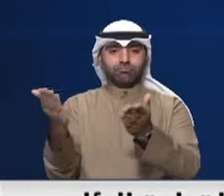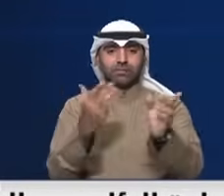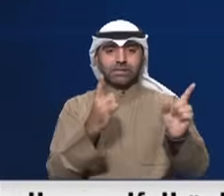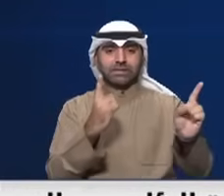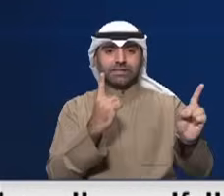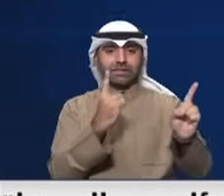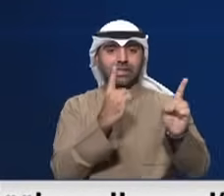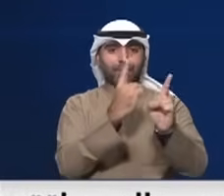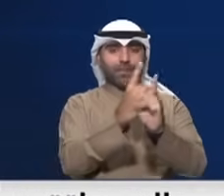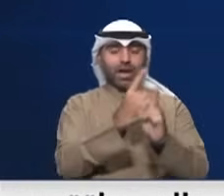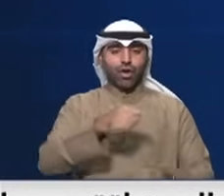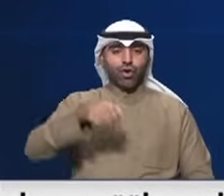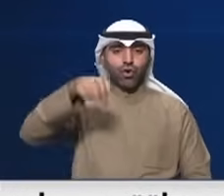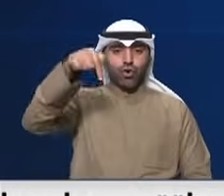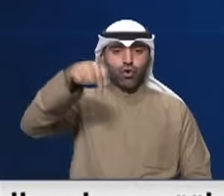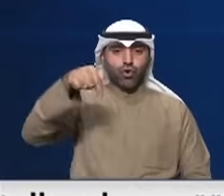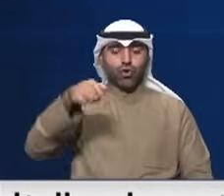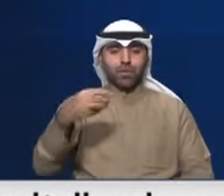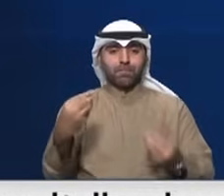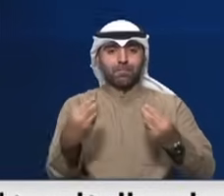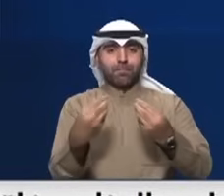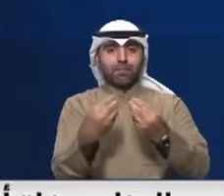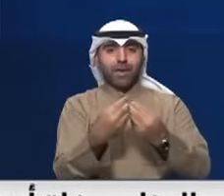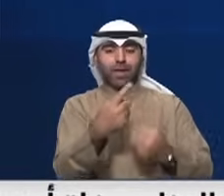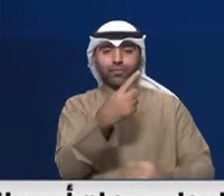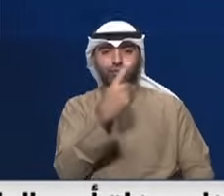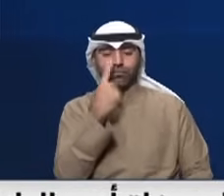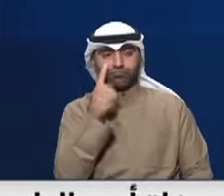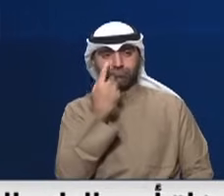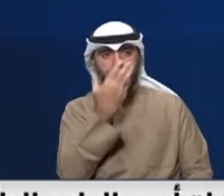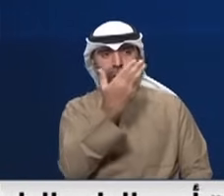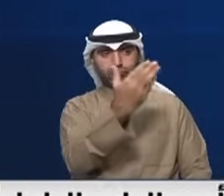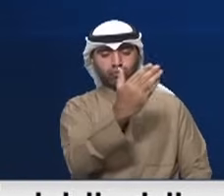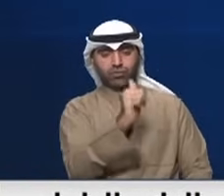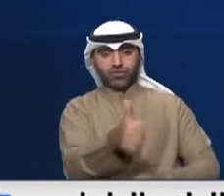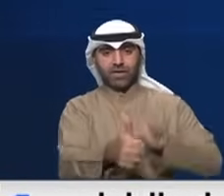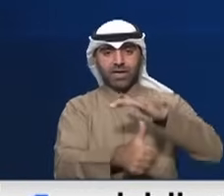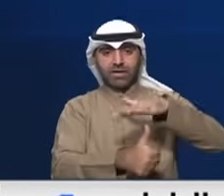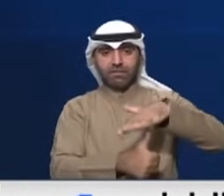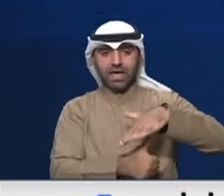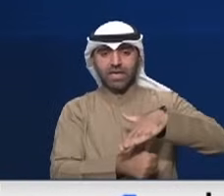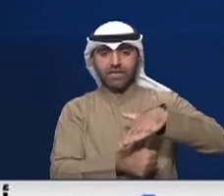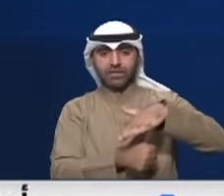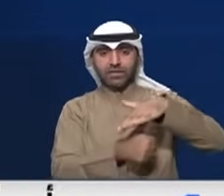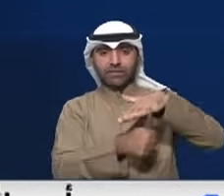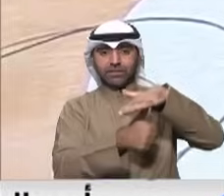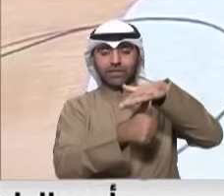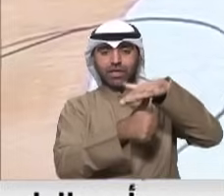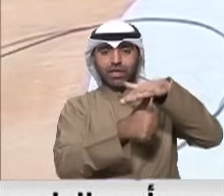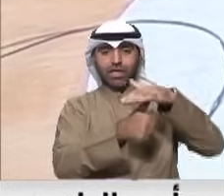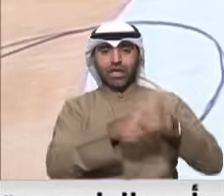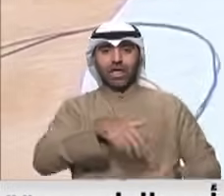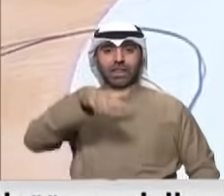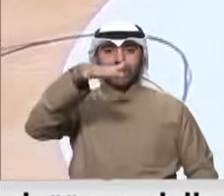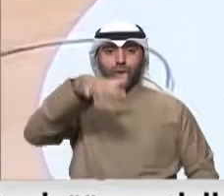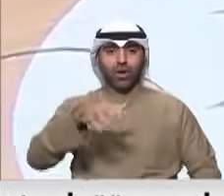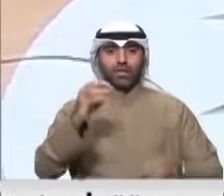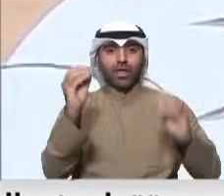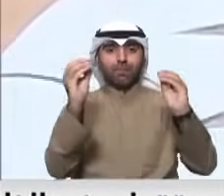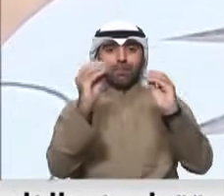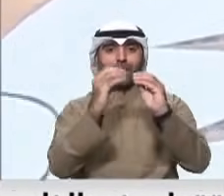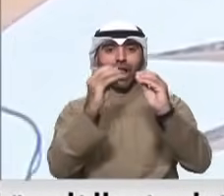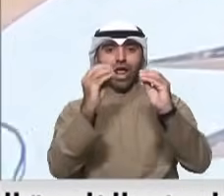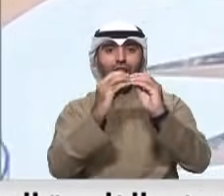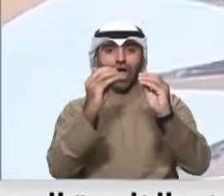الاميري مساء اليوم ممثله فخامه الرئيس محمد شهاب الدين رئيس جمهوريه بنجلاديش الشعبيه الصديقه